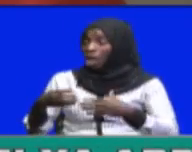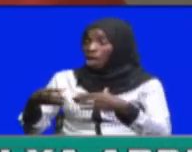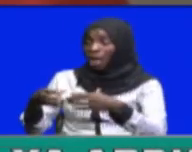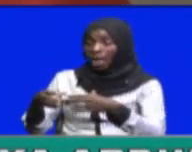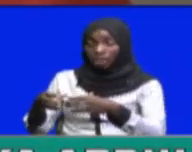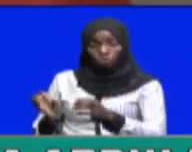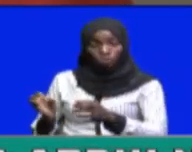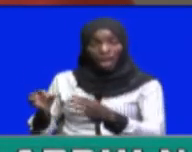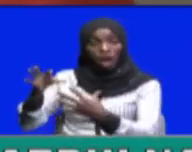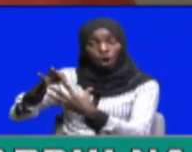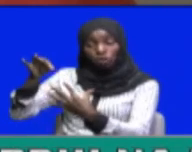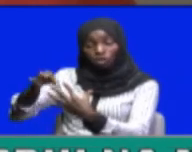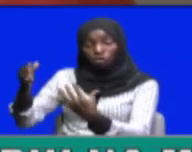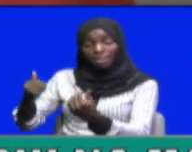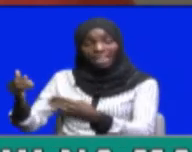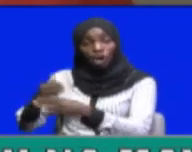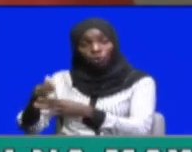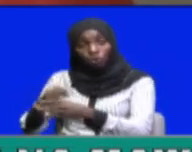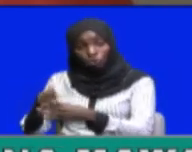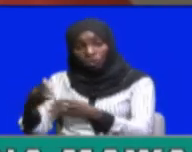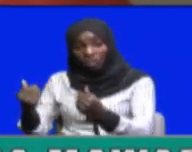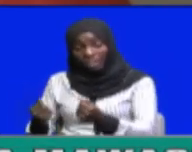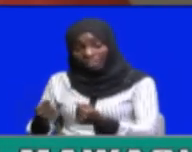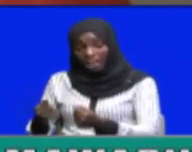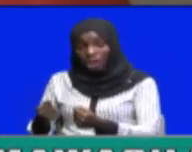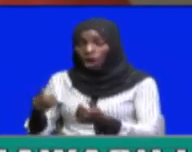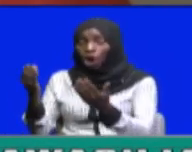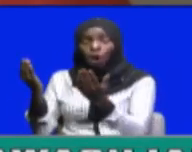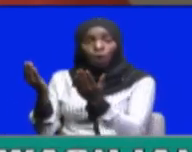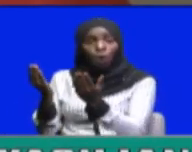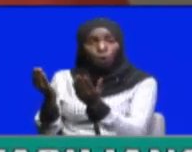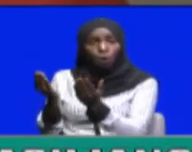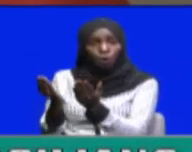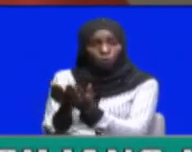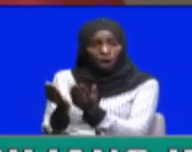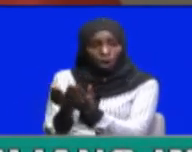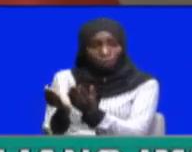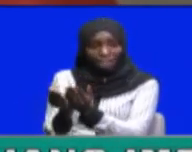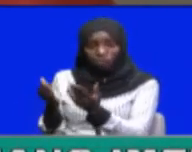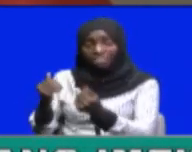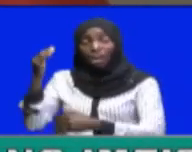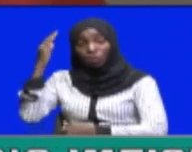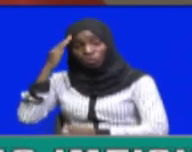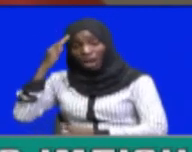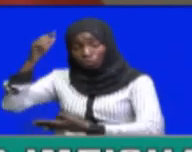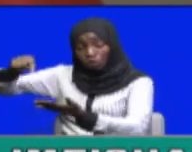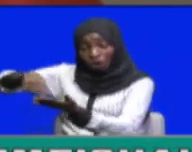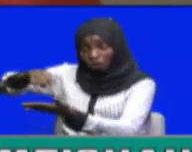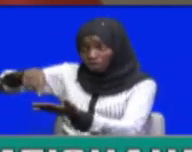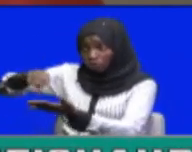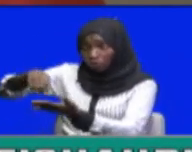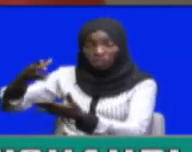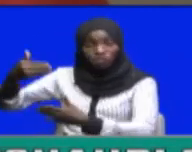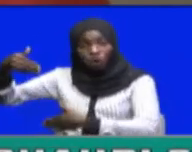tumeitumia ili kuwawezesha wapiga kura ama waombaji kuweza kujua vituo vyao vya kuweza